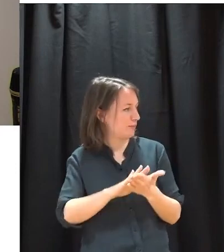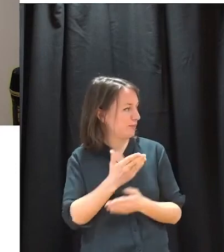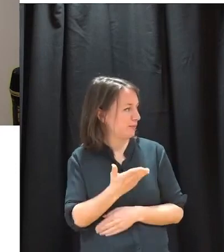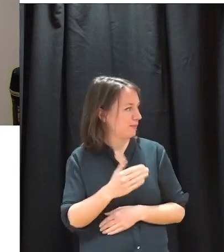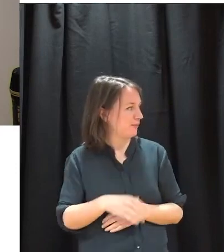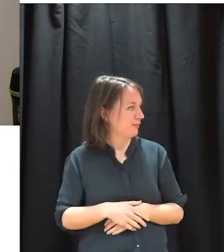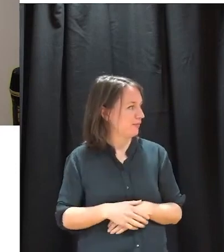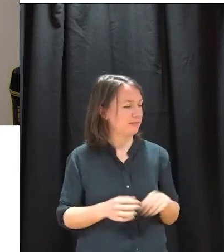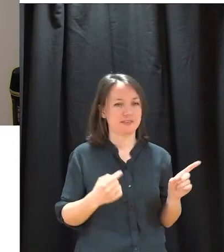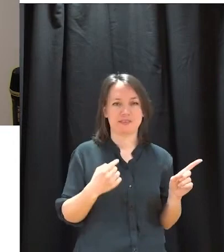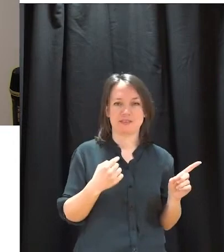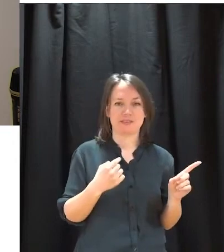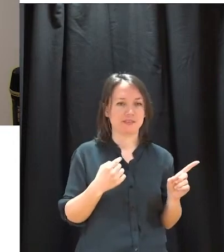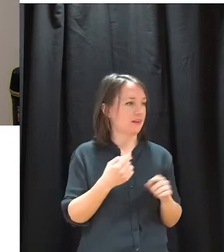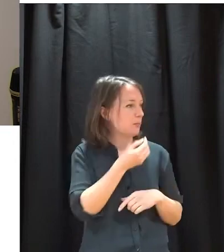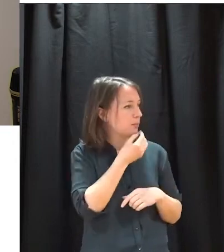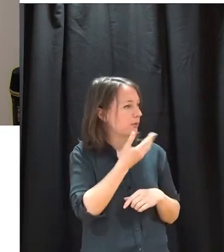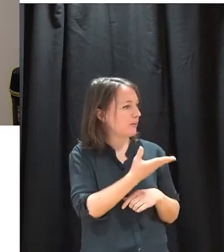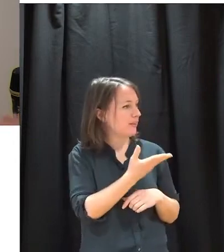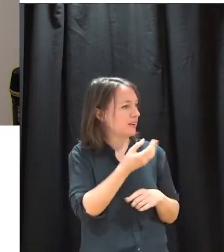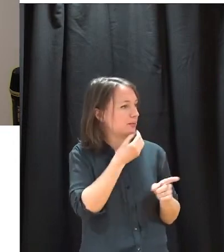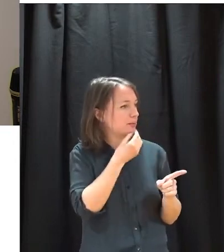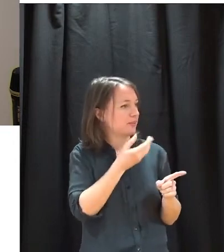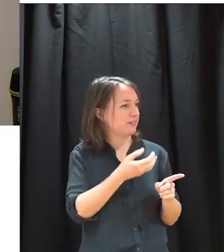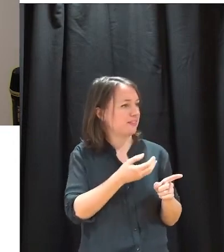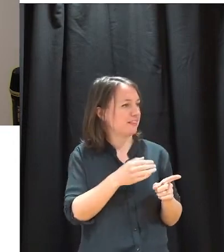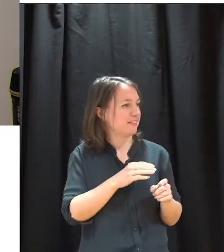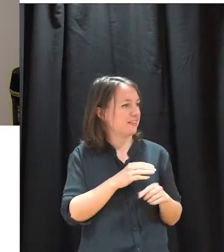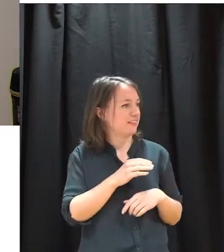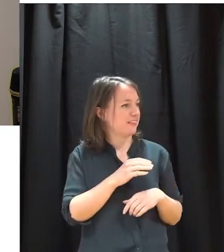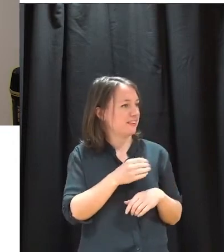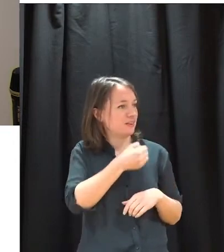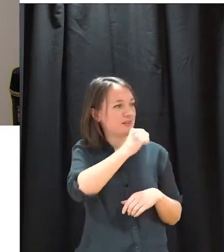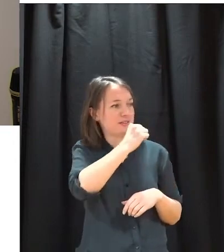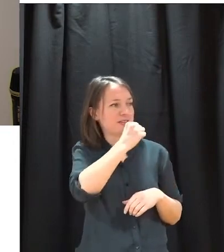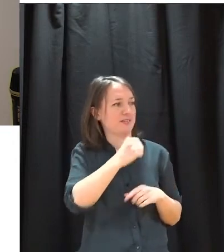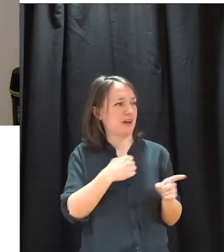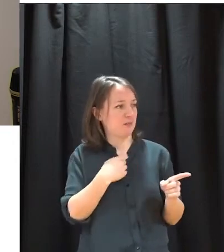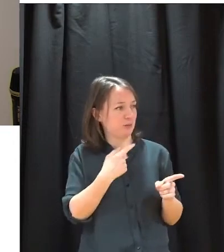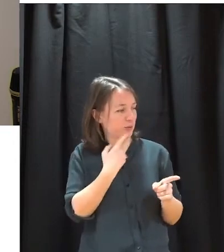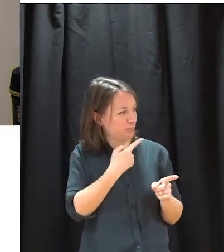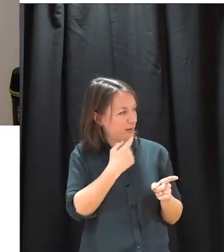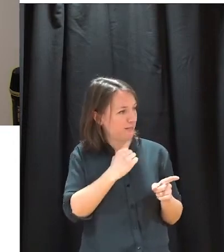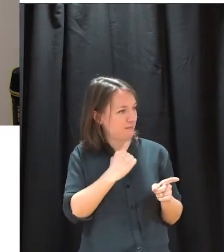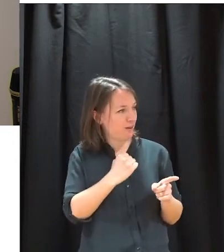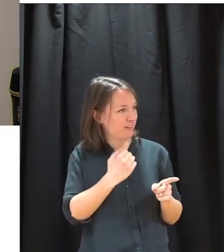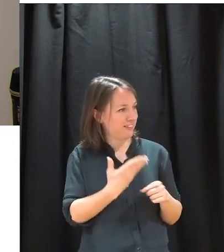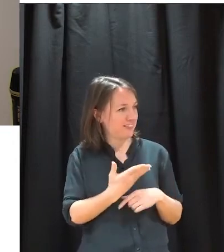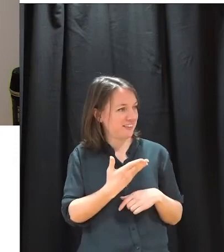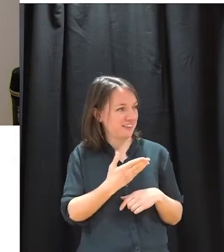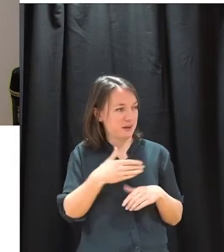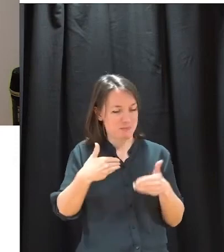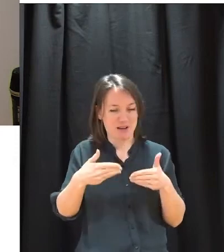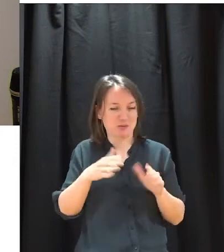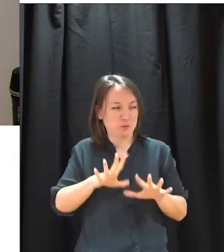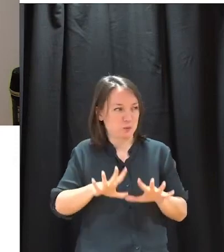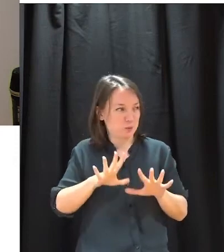C'est moi qui ai une super oreille alors. Là, ça marche, mais là, si ça marche. Il faut que je parle très fort, quoi. Ça marche tout doucement.